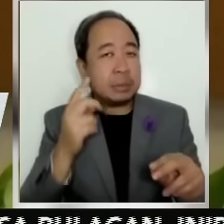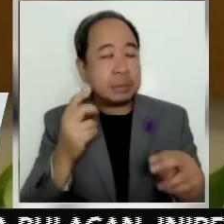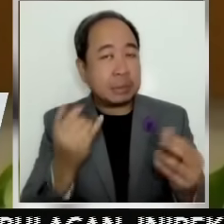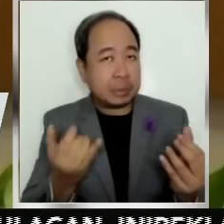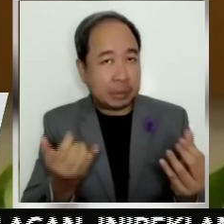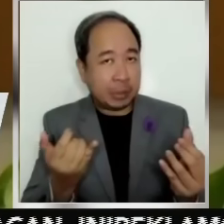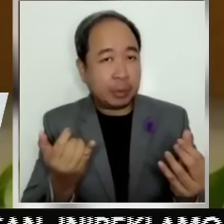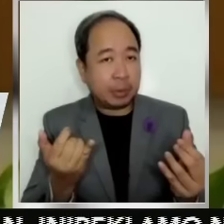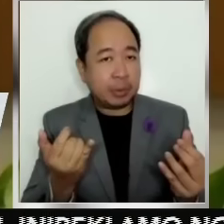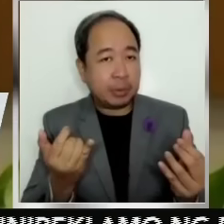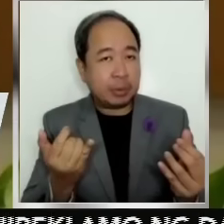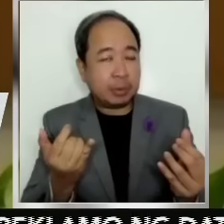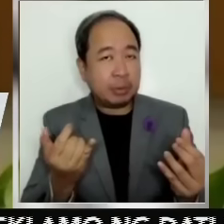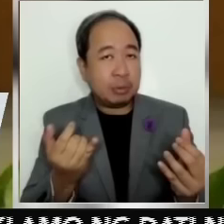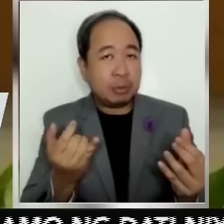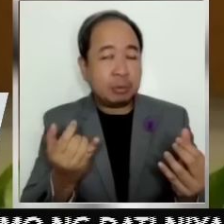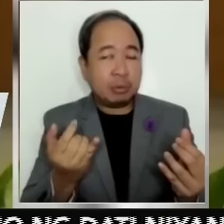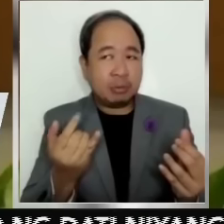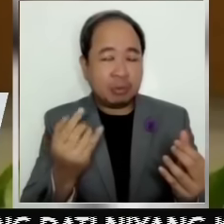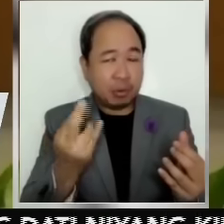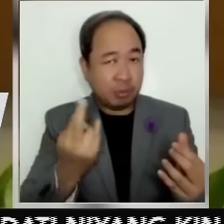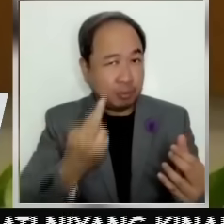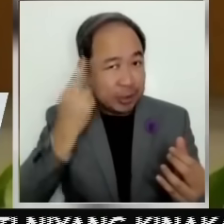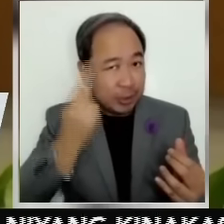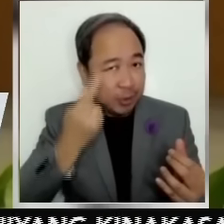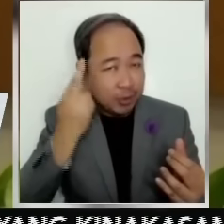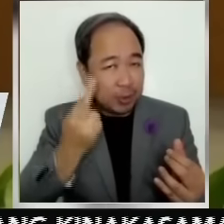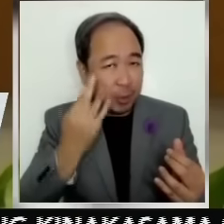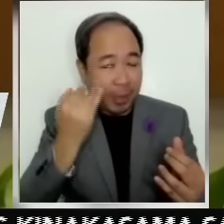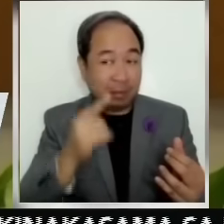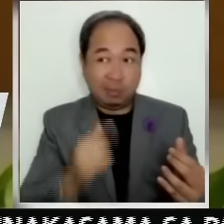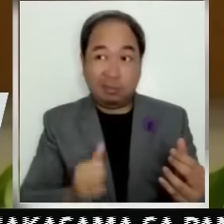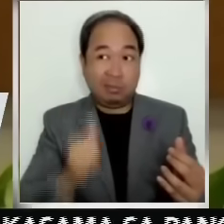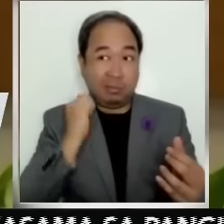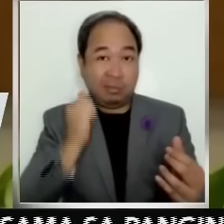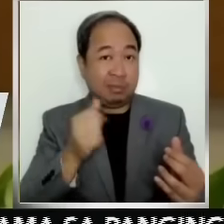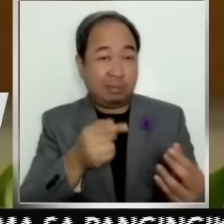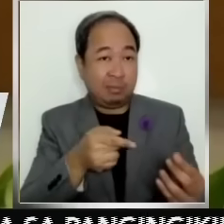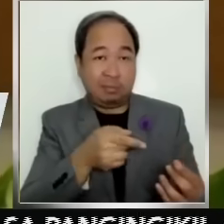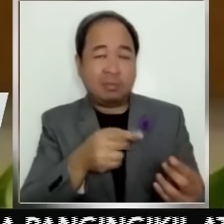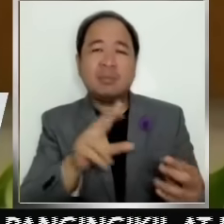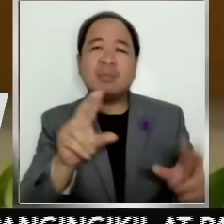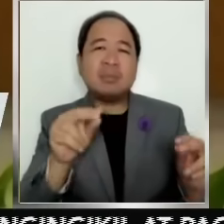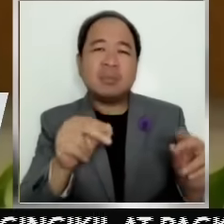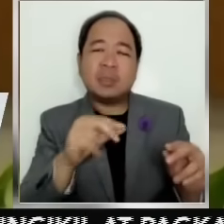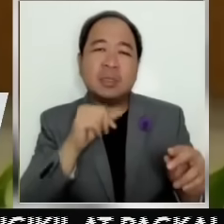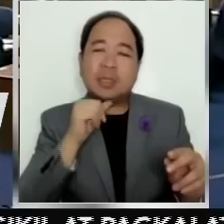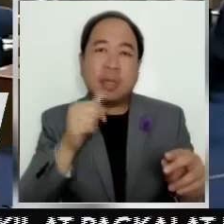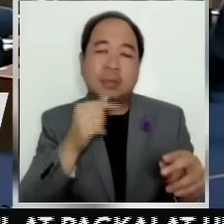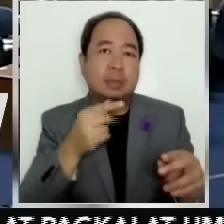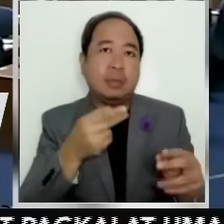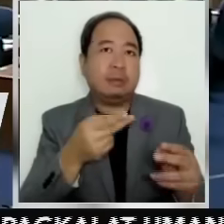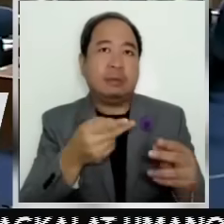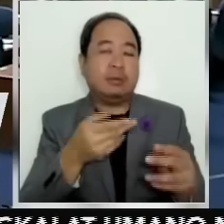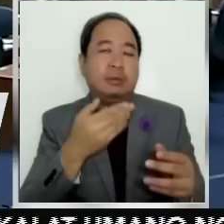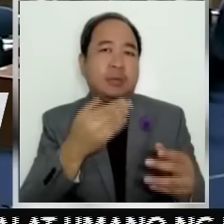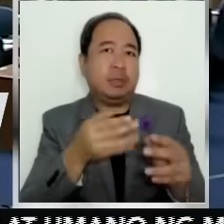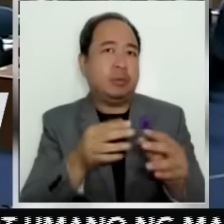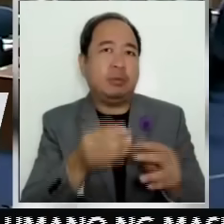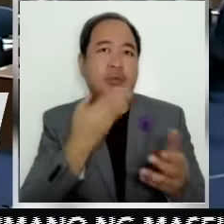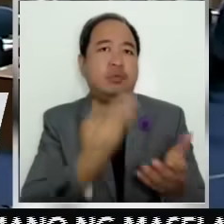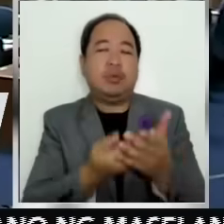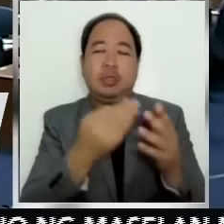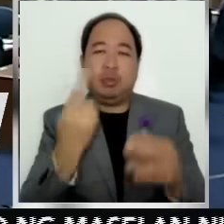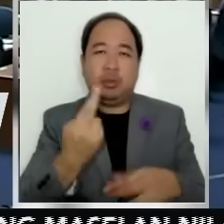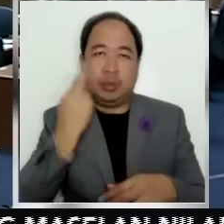Wala naman sigurong dahilan kung hindi lang ayaw sa amin. That's not a reason to be impeached. May ideya naman daw